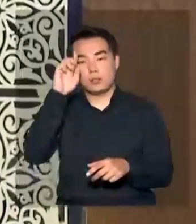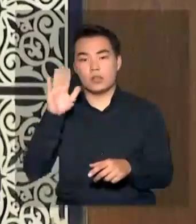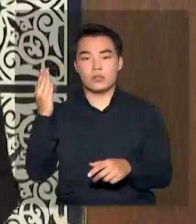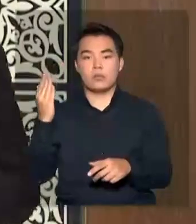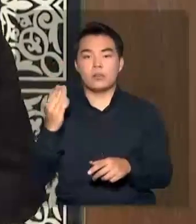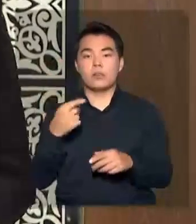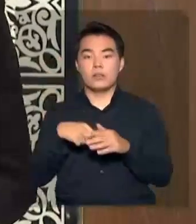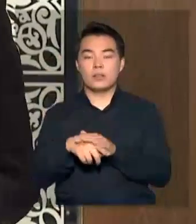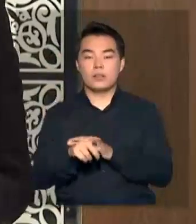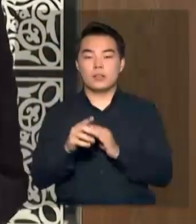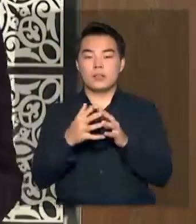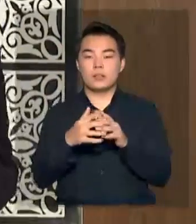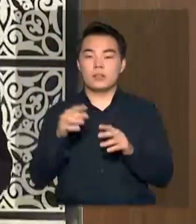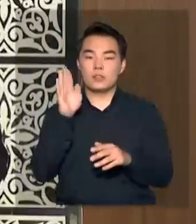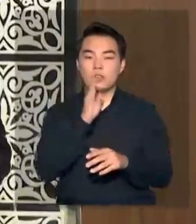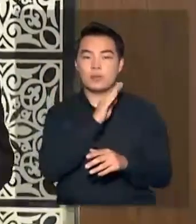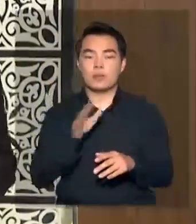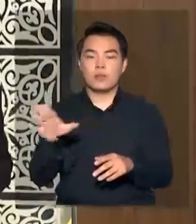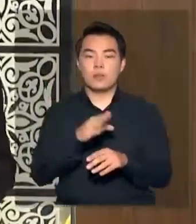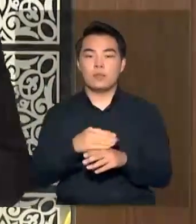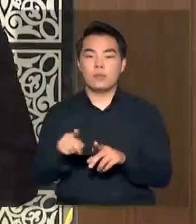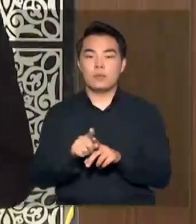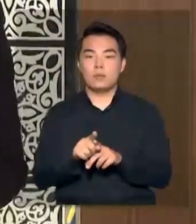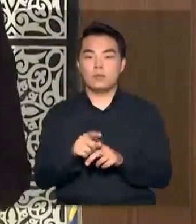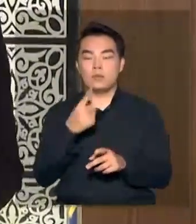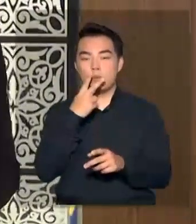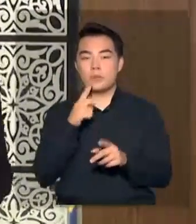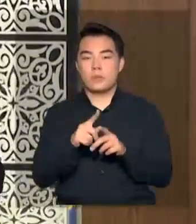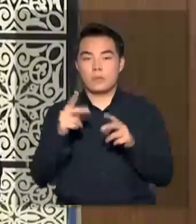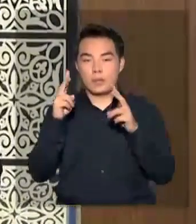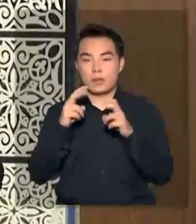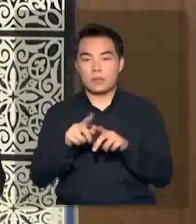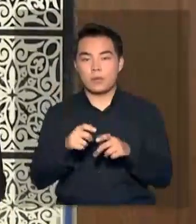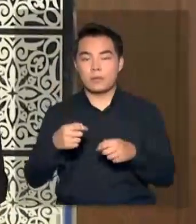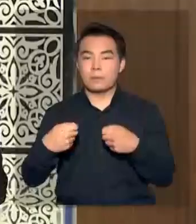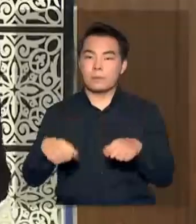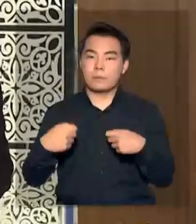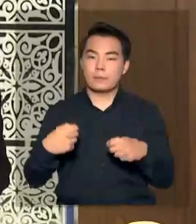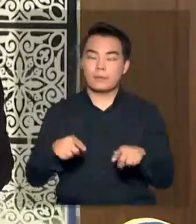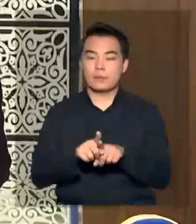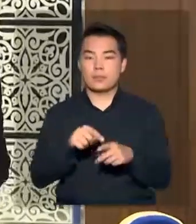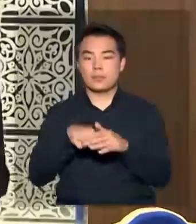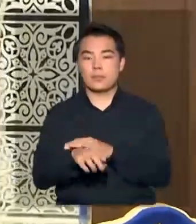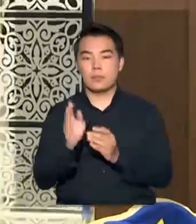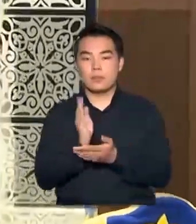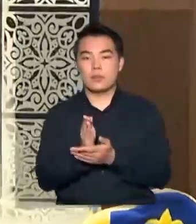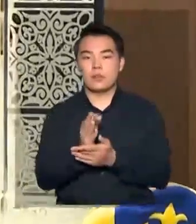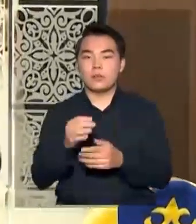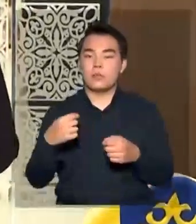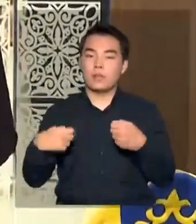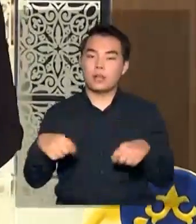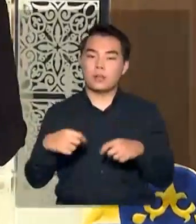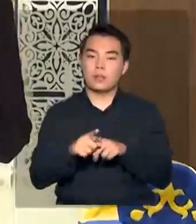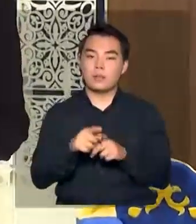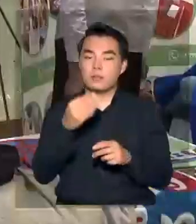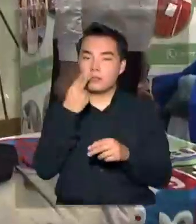Вообще сельские женщины используют свой потенциал чаще всего в производстве продуктов народного потребления, в том числе производстве